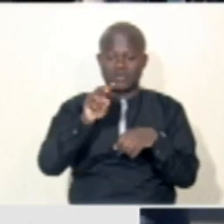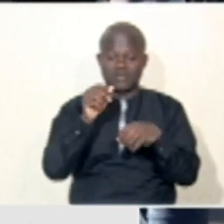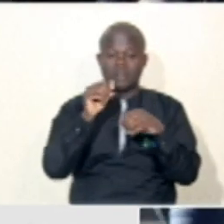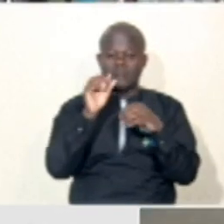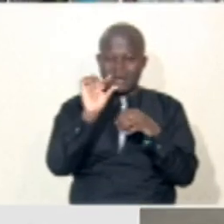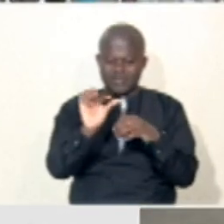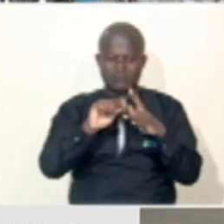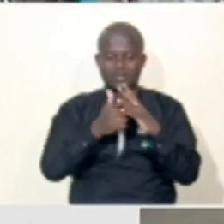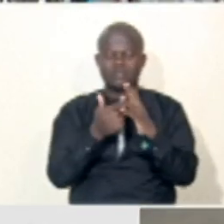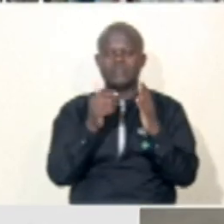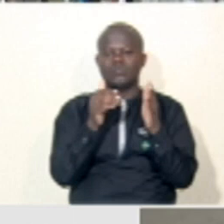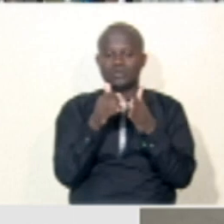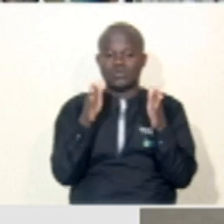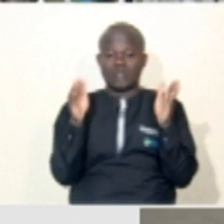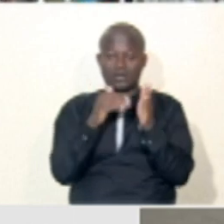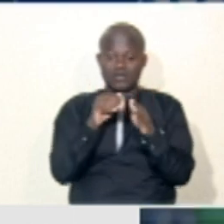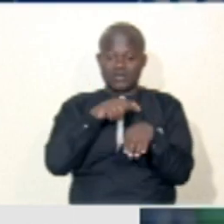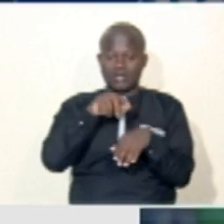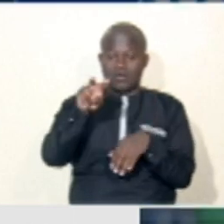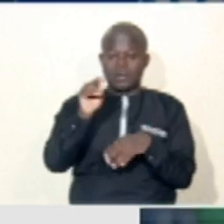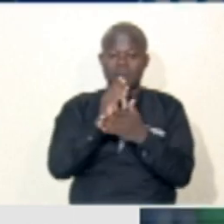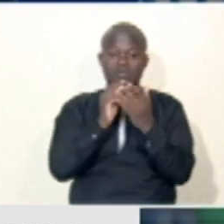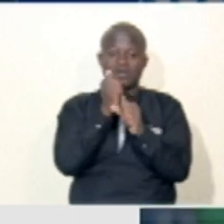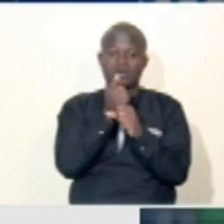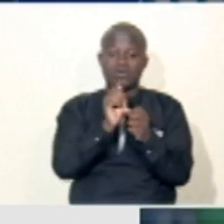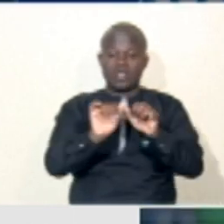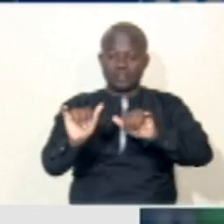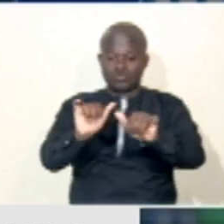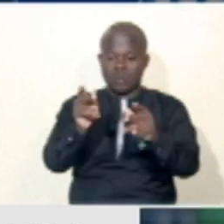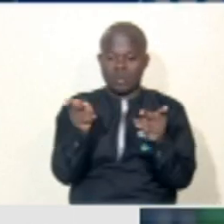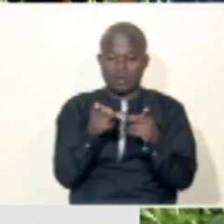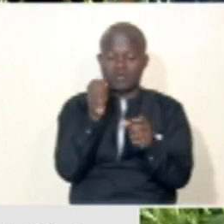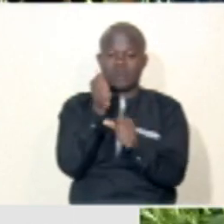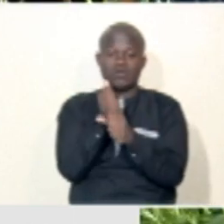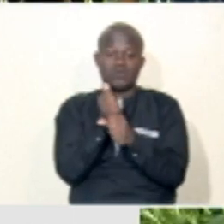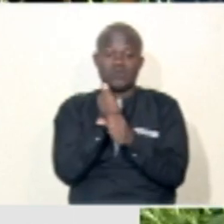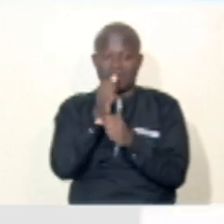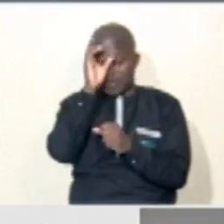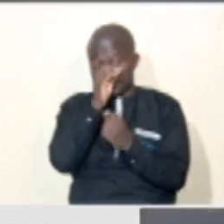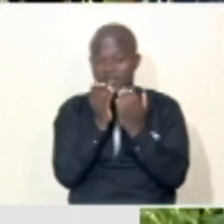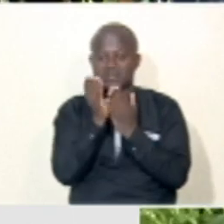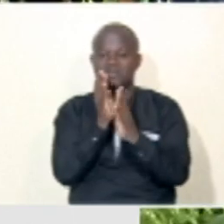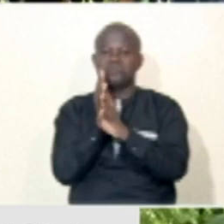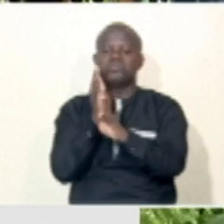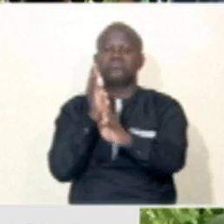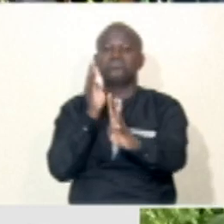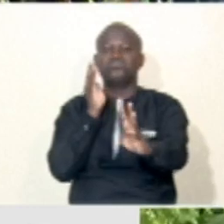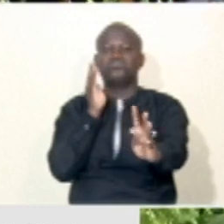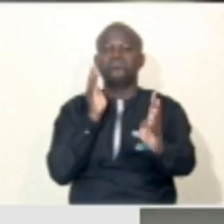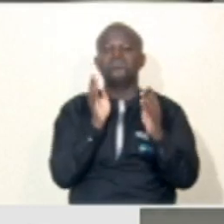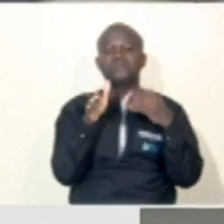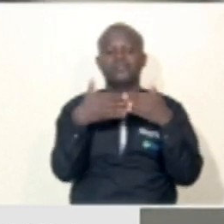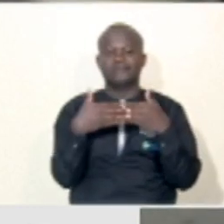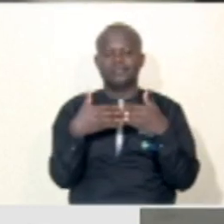batangiye gufungura ndetse muri aya saa mbiri hari ababa bagikora isuku aho bakorera aba bashakaho serivisi batonze umurongo inyuma